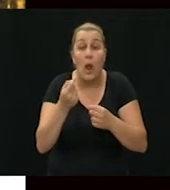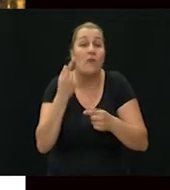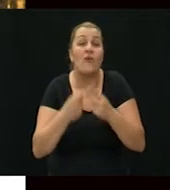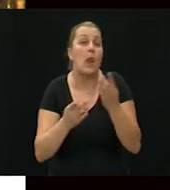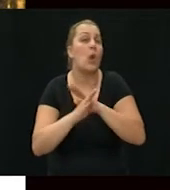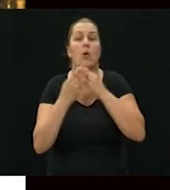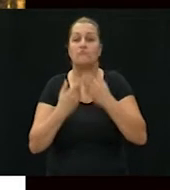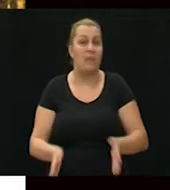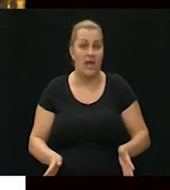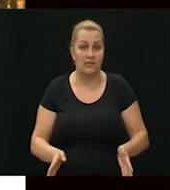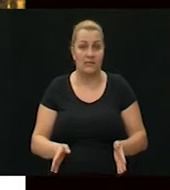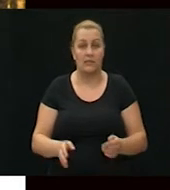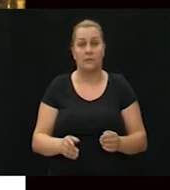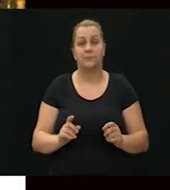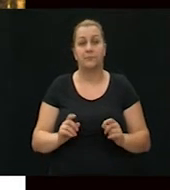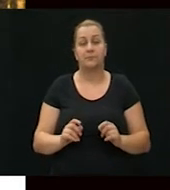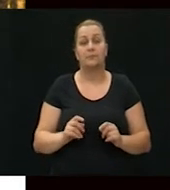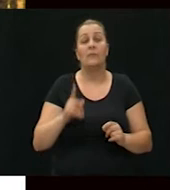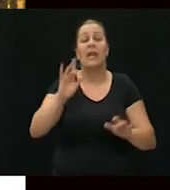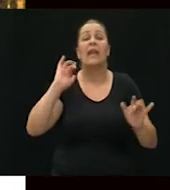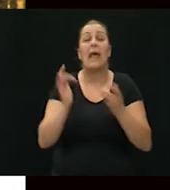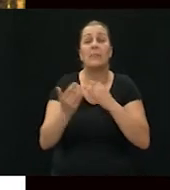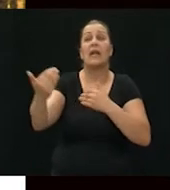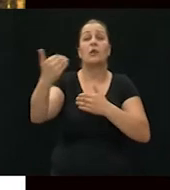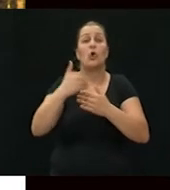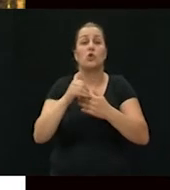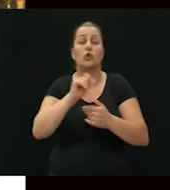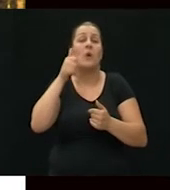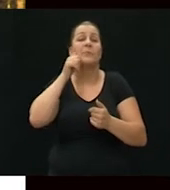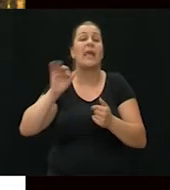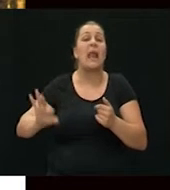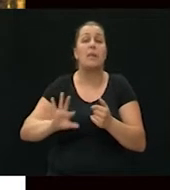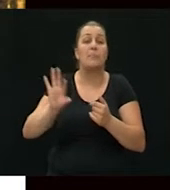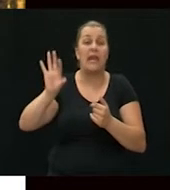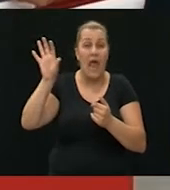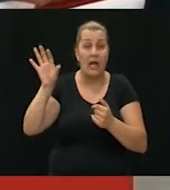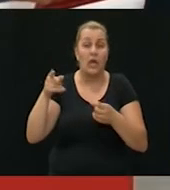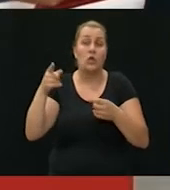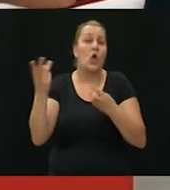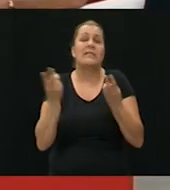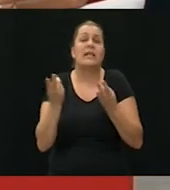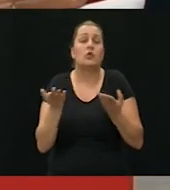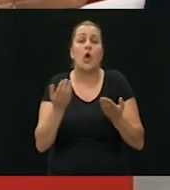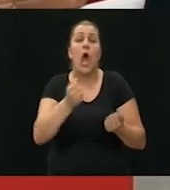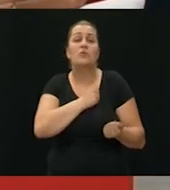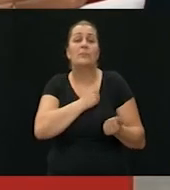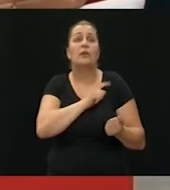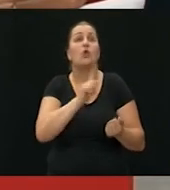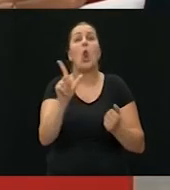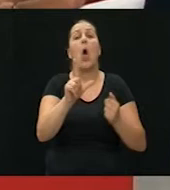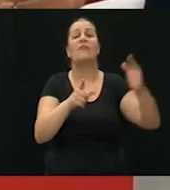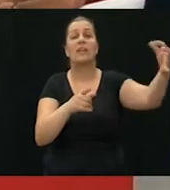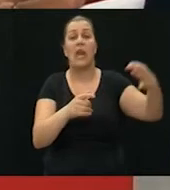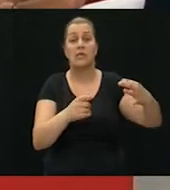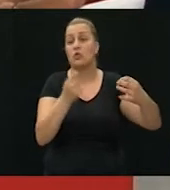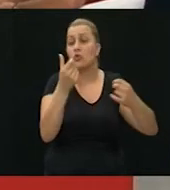Praktički neobranjiv. Jer da, došli su neprijatelj do Biloga Briga, to vam je kao u Split kada dođu do Dujmovača ili do Lovrinca, onda je više gotovo. Mi